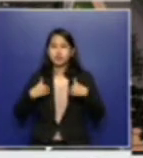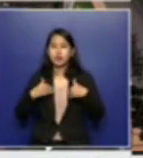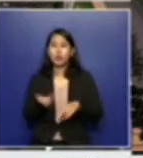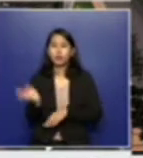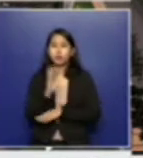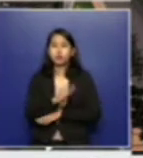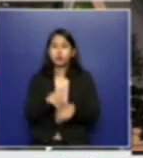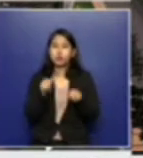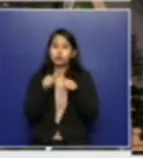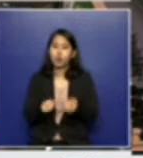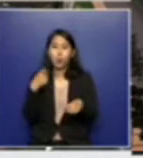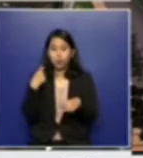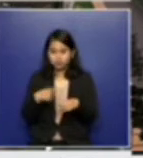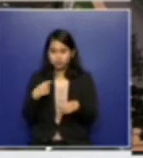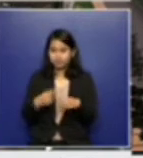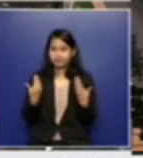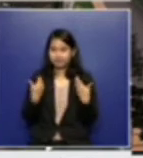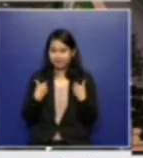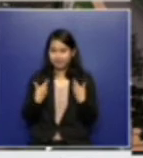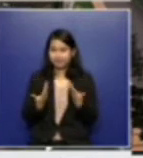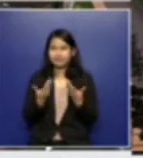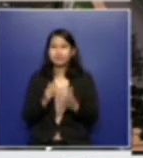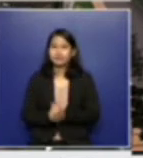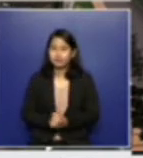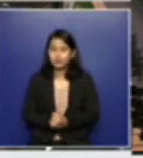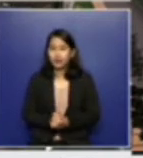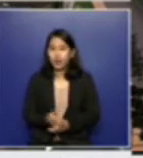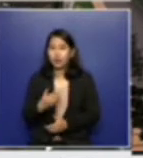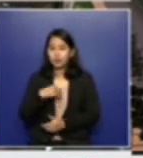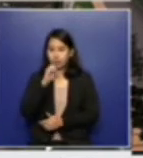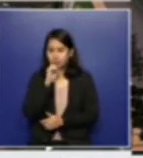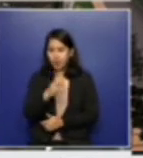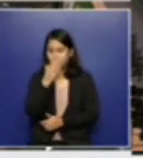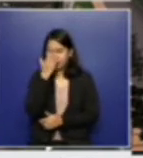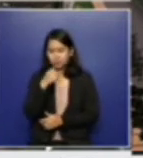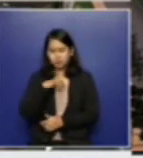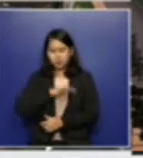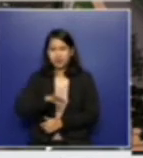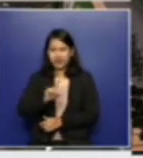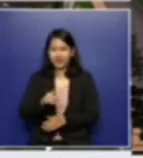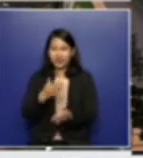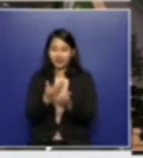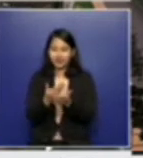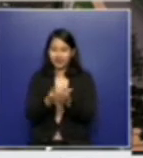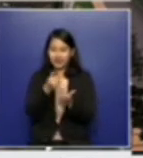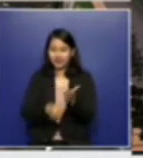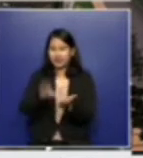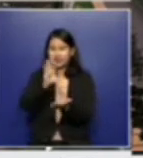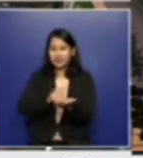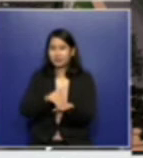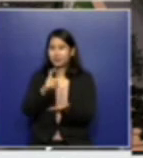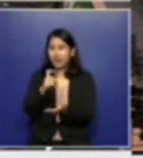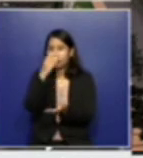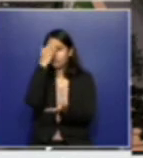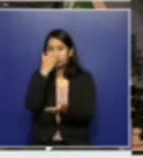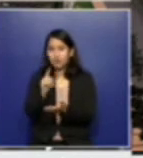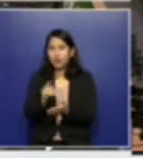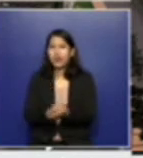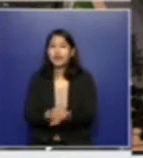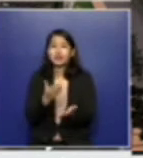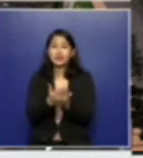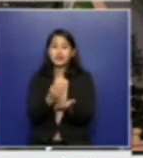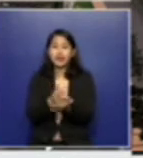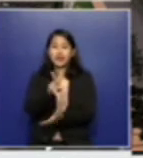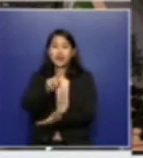ำบากครับที่ผมเรียนท่านประธานอย่างนี้ครับว่ายังไงก็ไม่ถึงแน่นอนเพราะยังไงครับภาษีแวดภาษีโรงเรือนภ